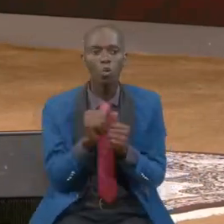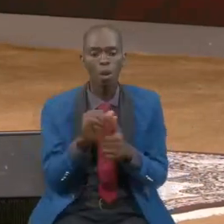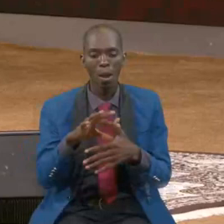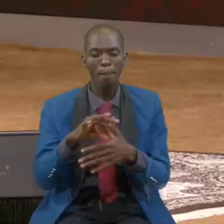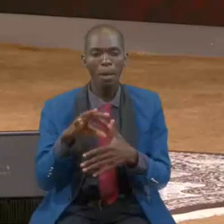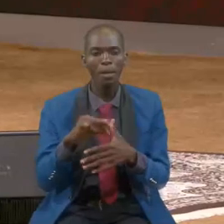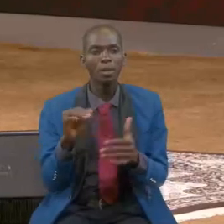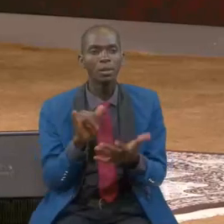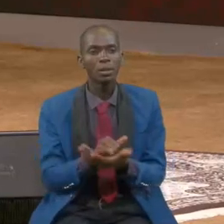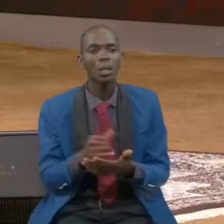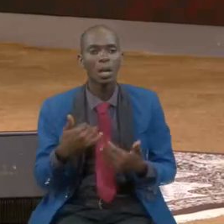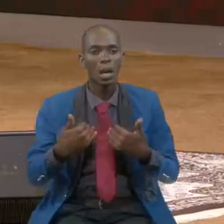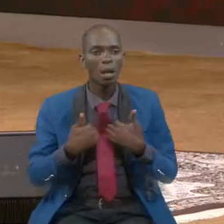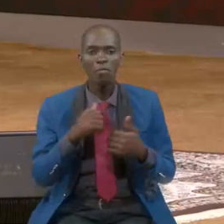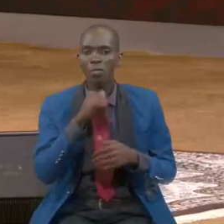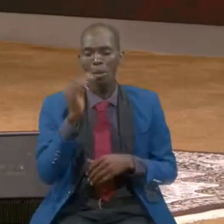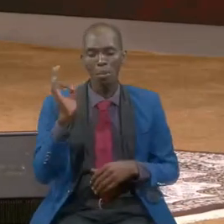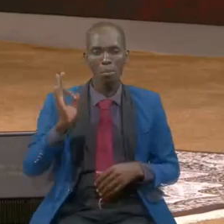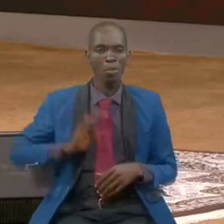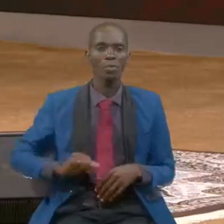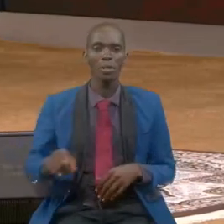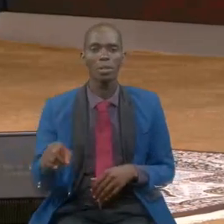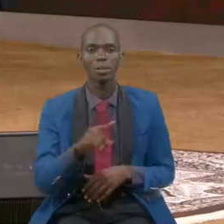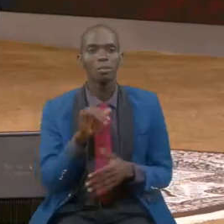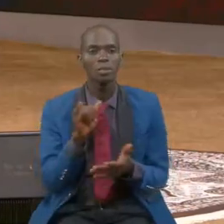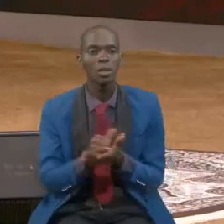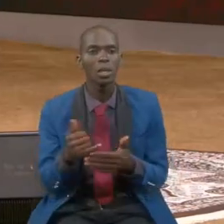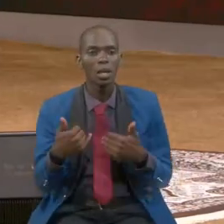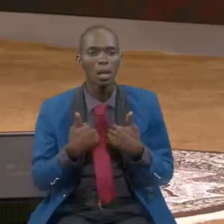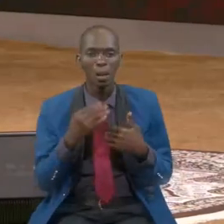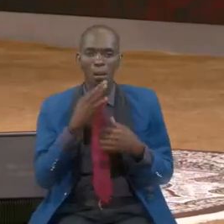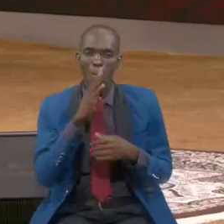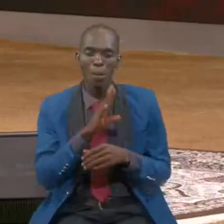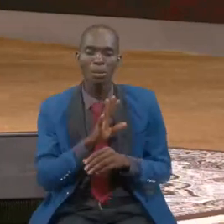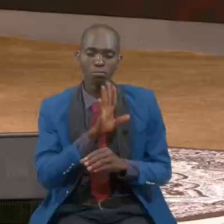servi de rien à ceux qui s'y sont